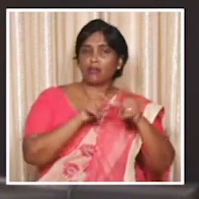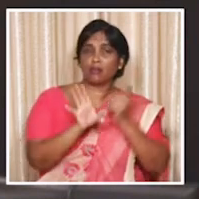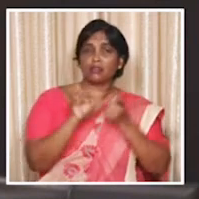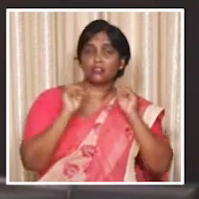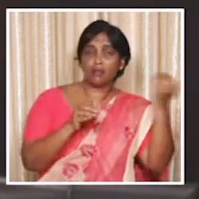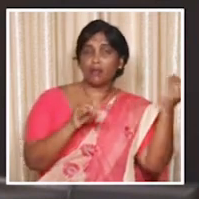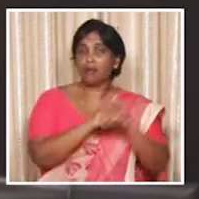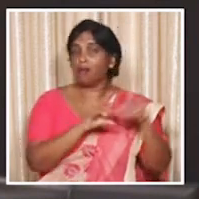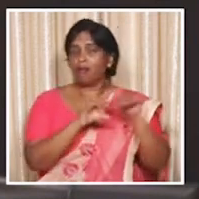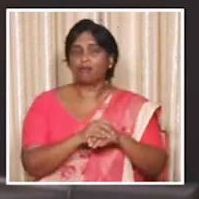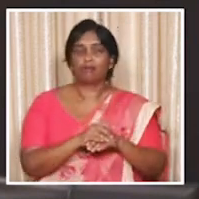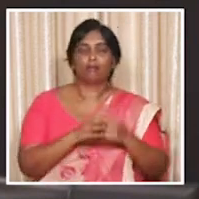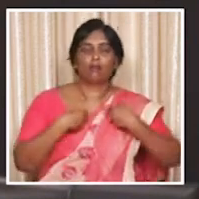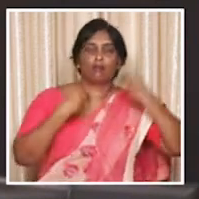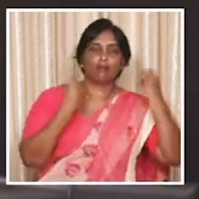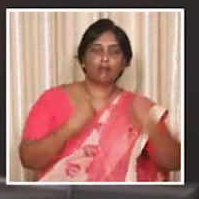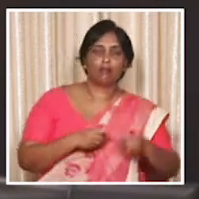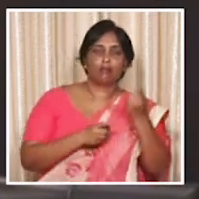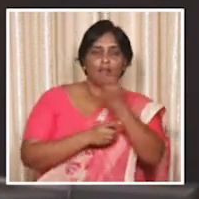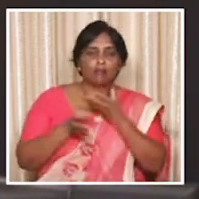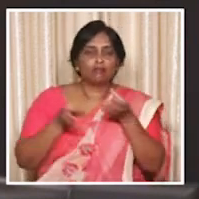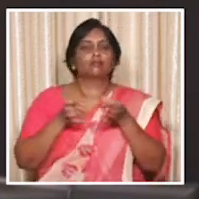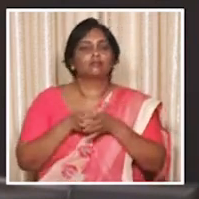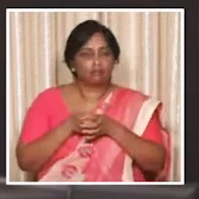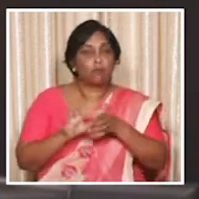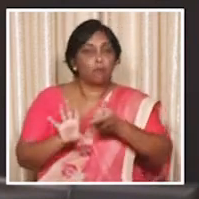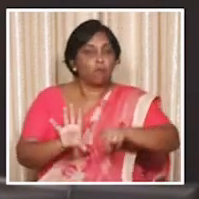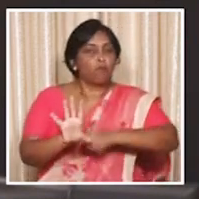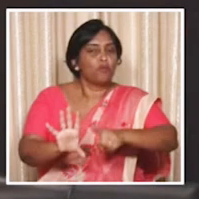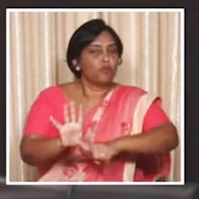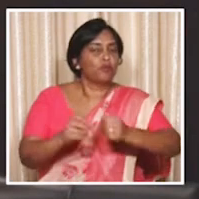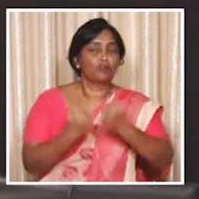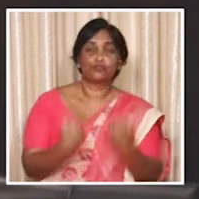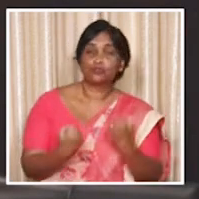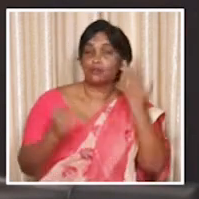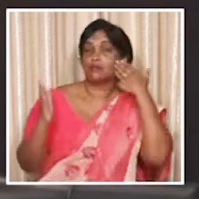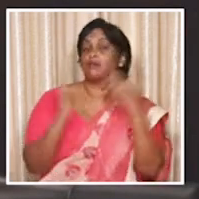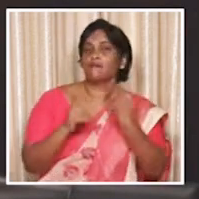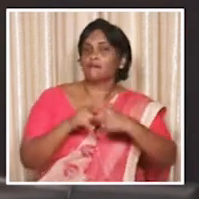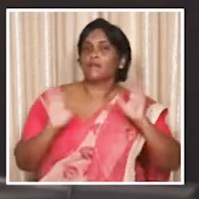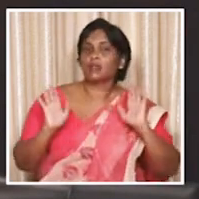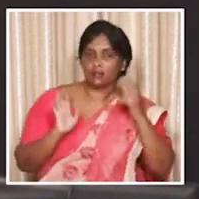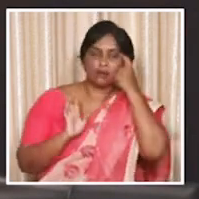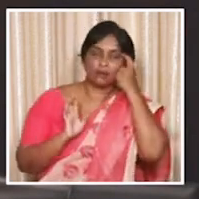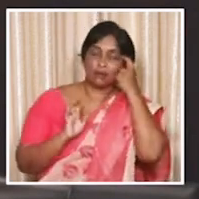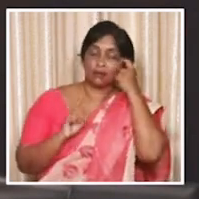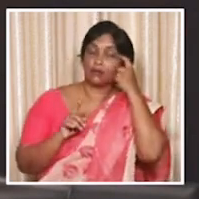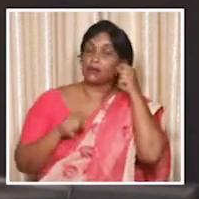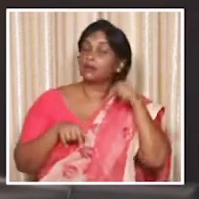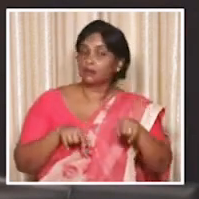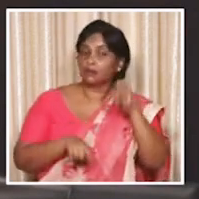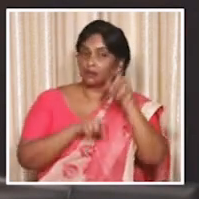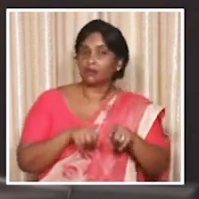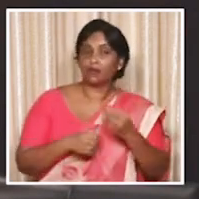ක්‍රීඩකයන්ට එන්න තියෙන පාර පවා අහිමි වෙලා ටික දිනක් අරගෙන ඒ අයව පුහුණු කර කර ඒ අයගේ ෆිට්නස් විතරක් බලන තත්ත්වයට පත් වෙලා තියෙන කොහොම වුණත් මේ